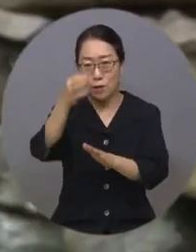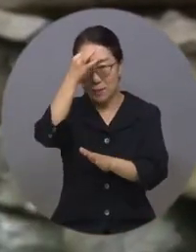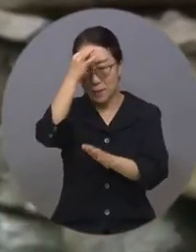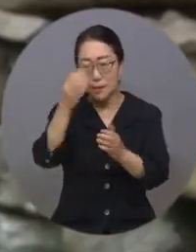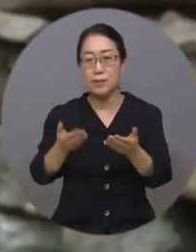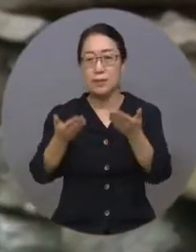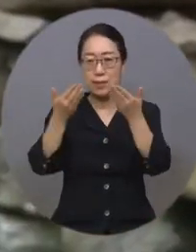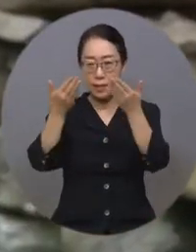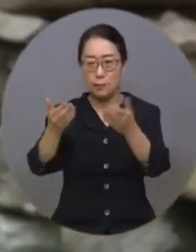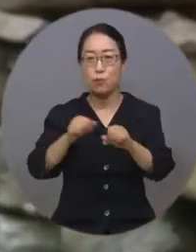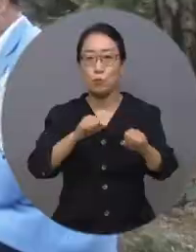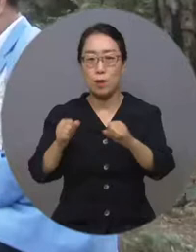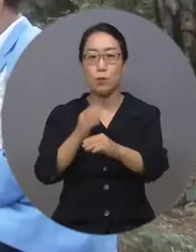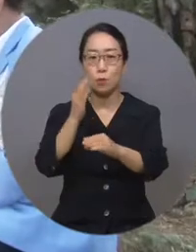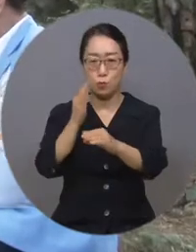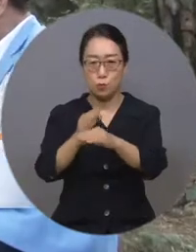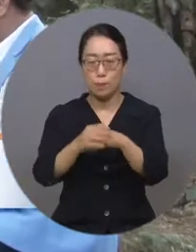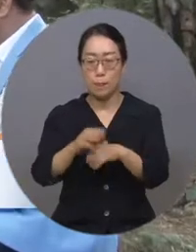하고 있습니다.